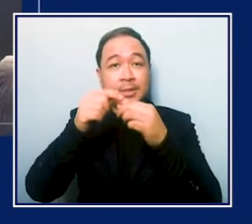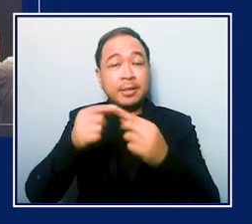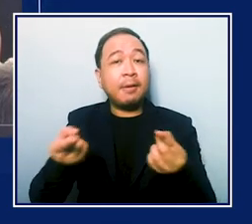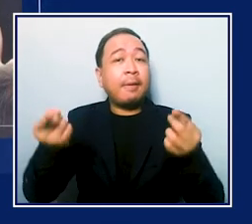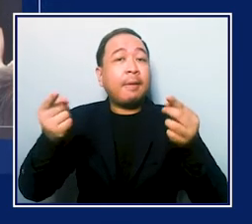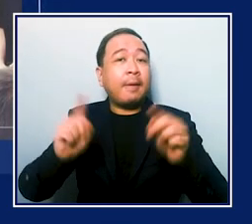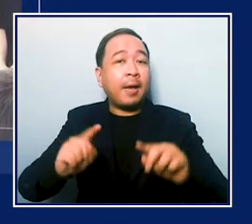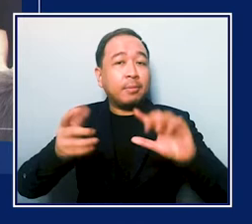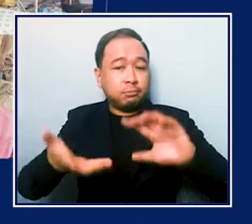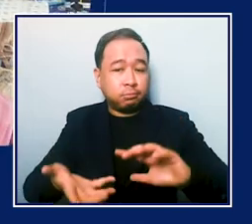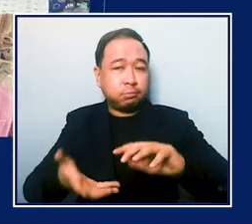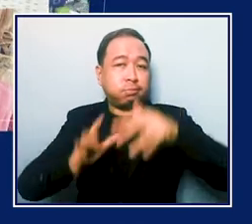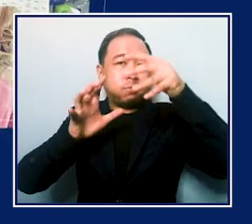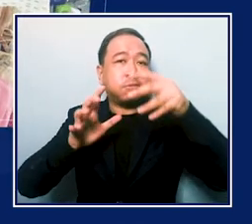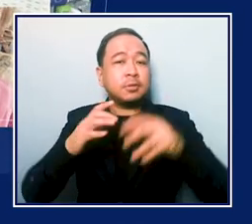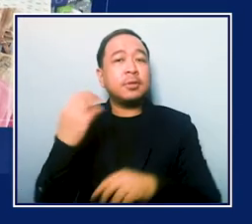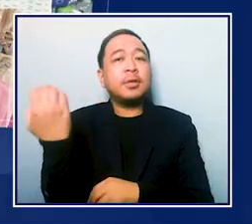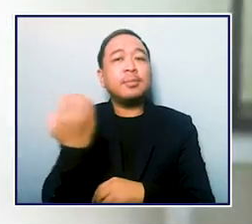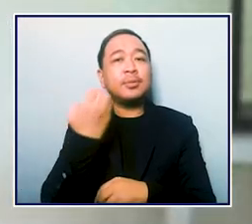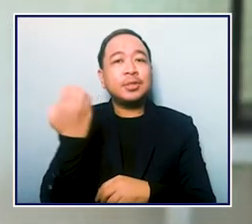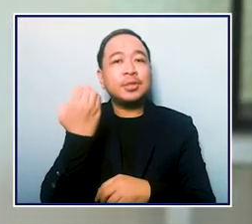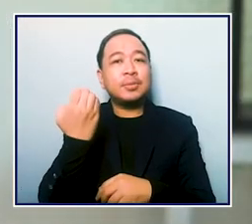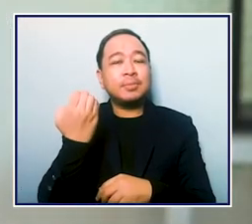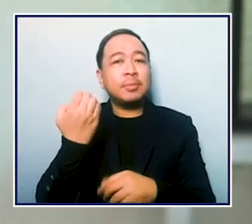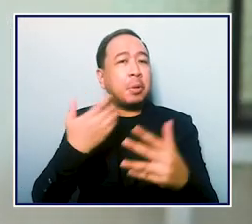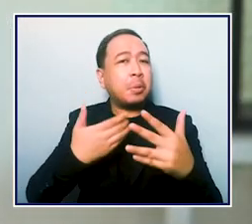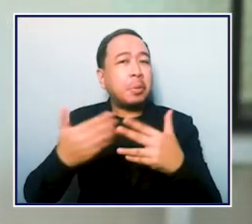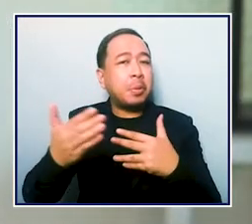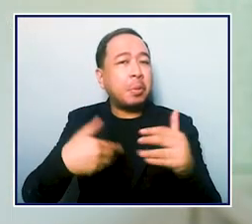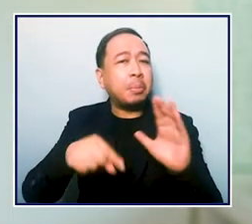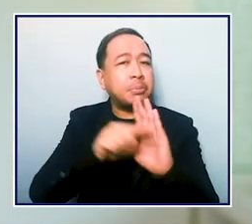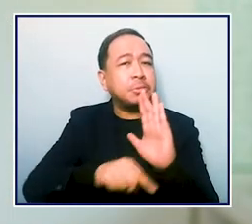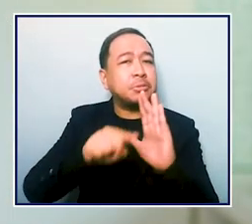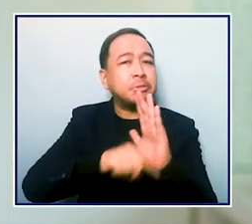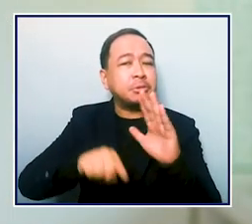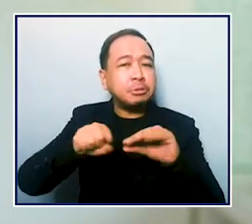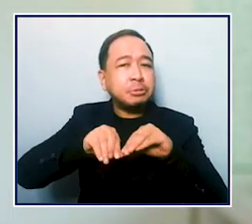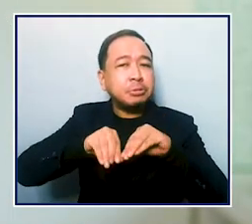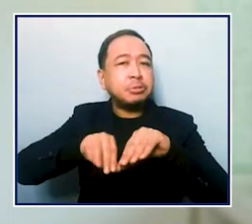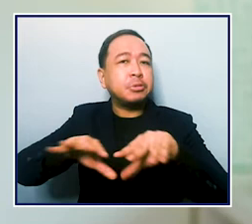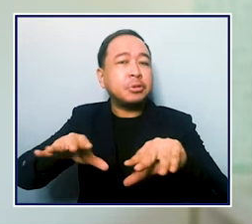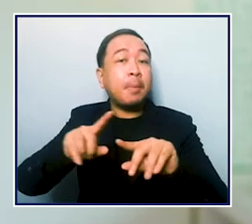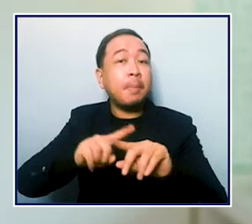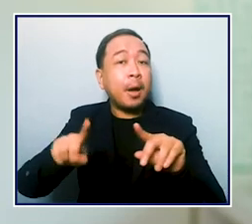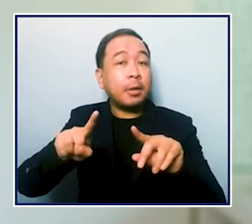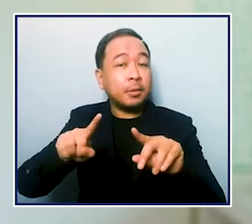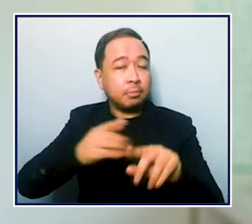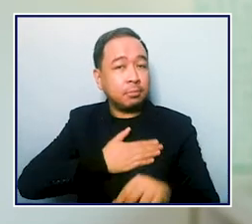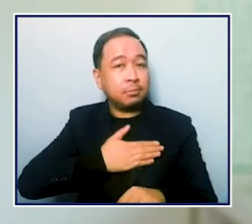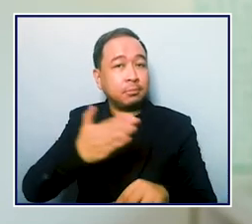sa panahon ng kalamidad at sakuna. Mabigat man ang mga hamon, mas matimbang naman ang hangarin